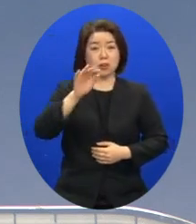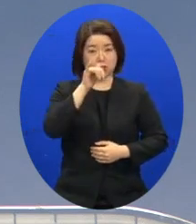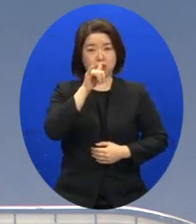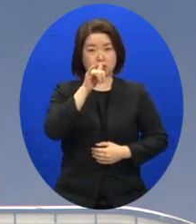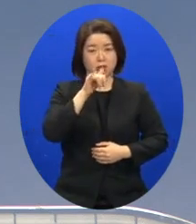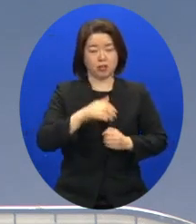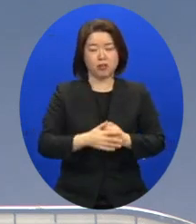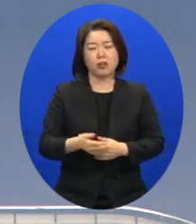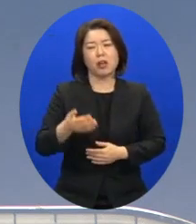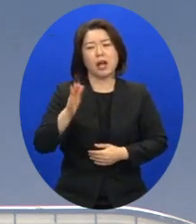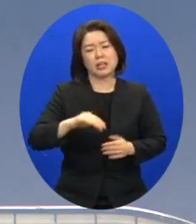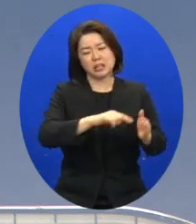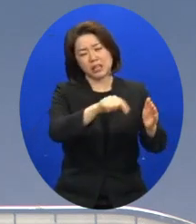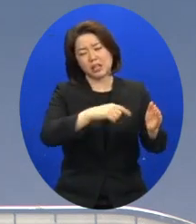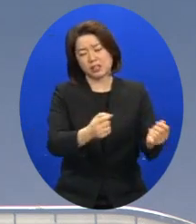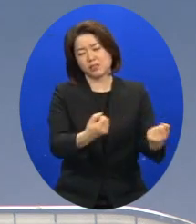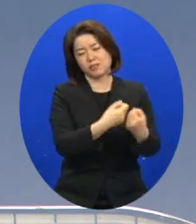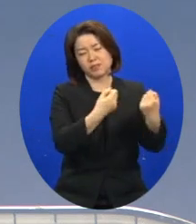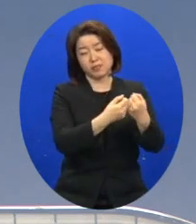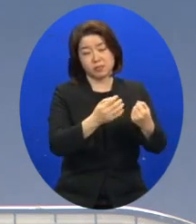그런데 싸우면 되겠습니까